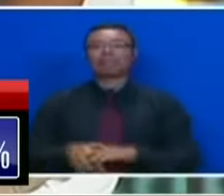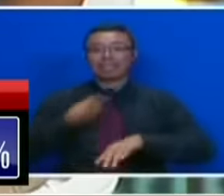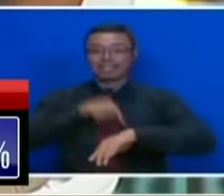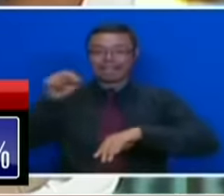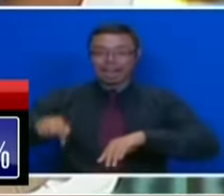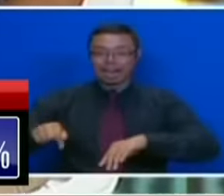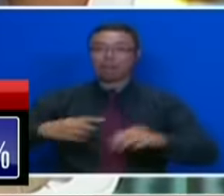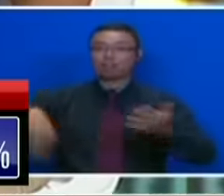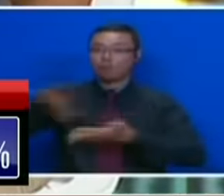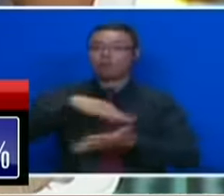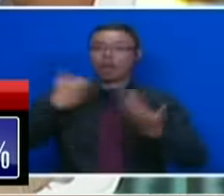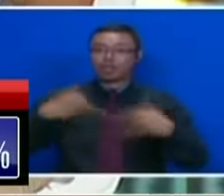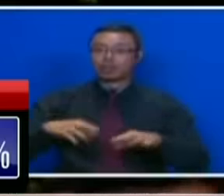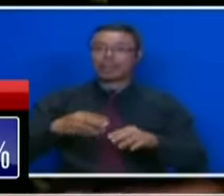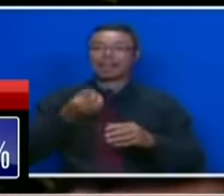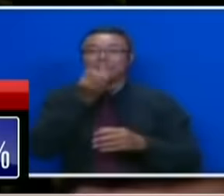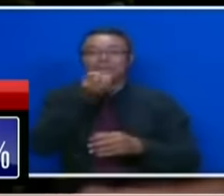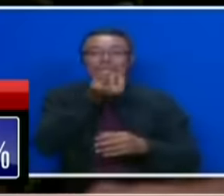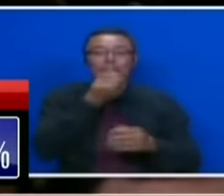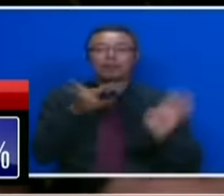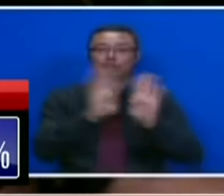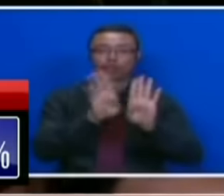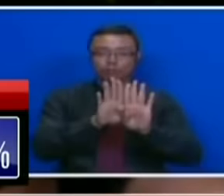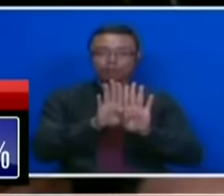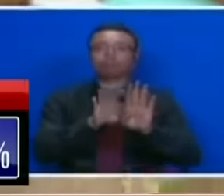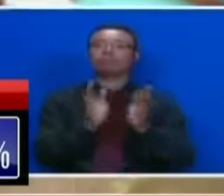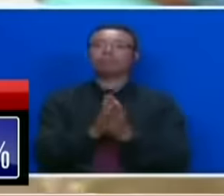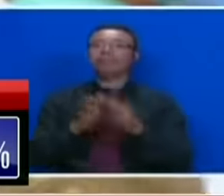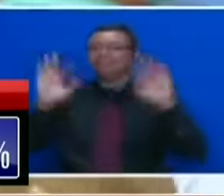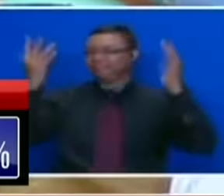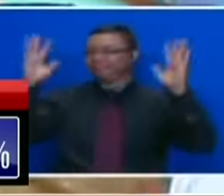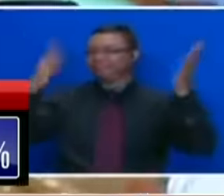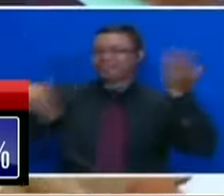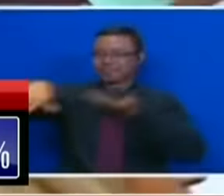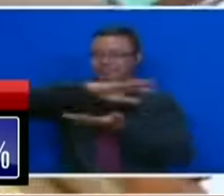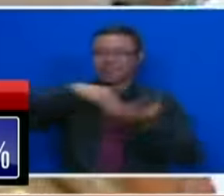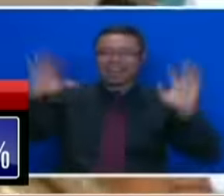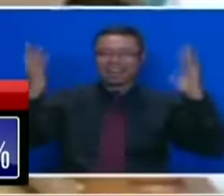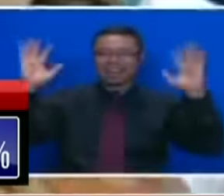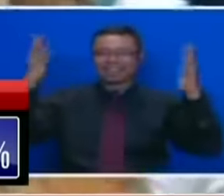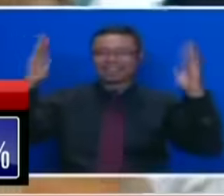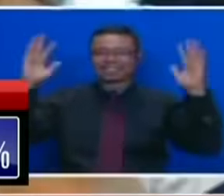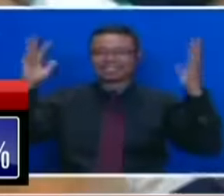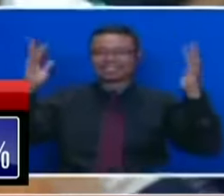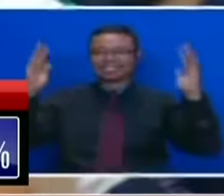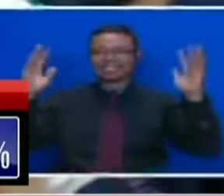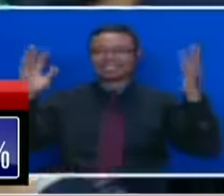Sekarang semua sudah menyampaikan pernyataan penutup, jadi saya persilahkan tepuk tangan untuk para paslon.